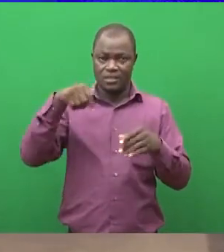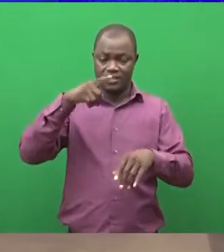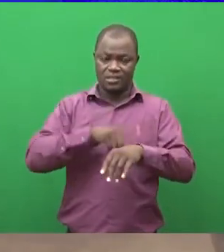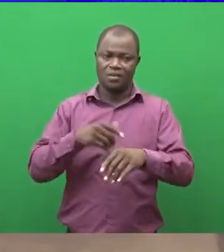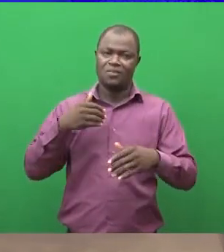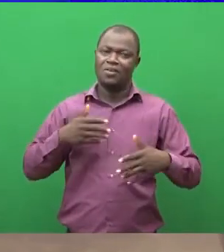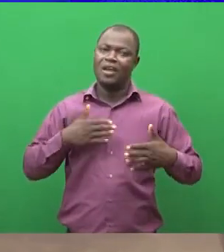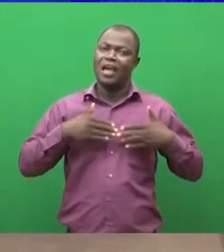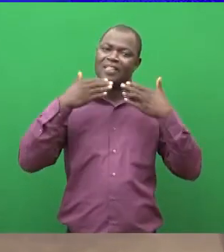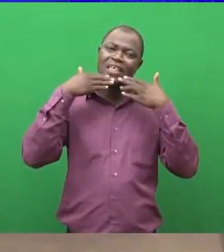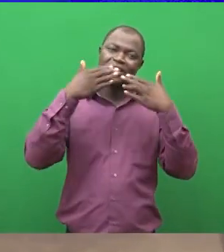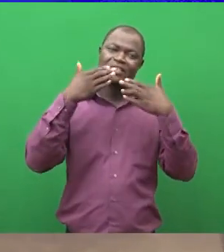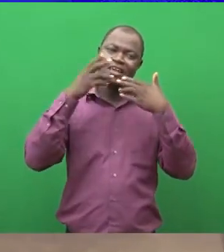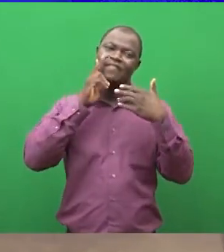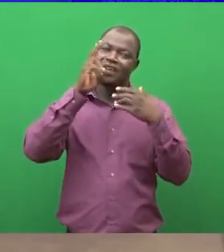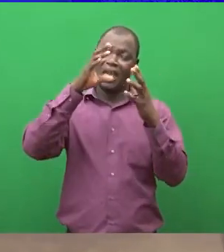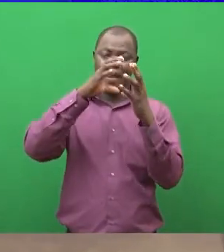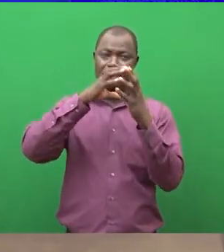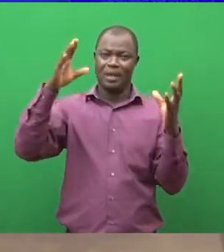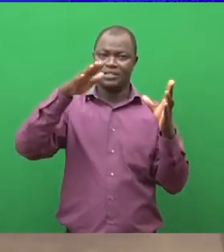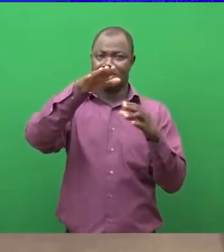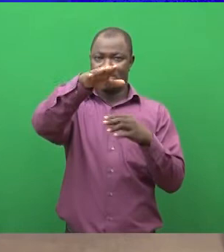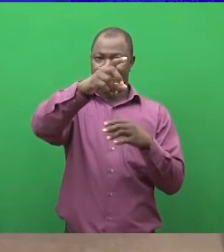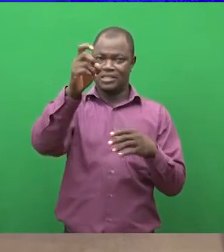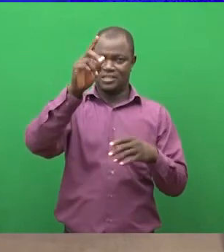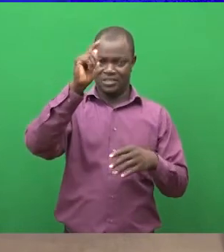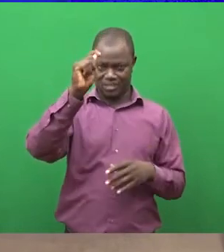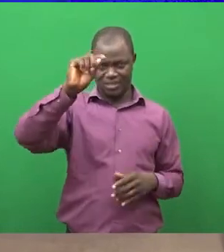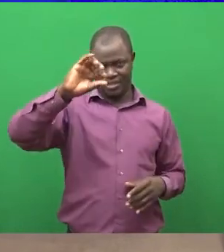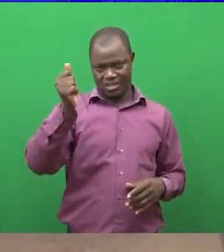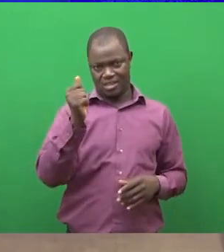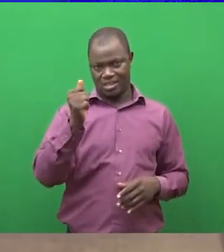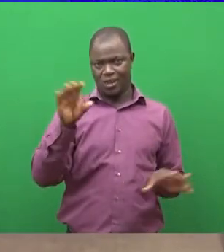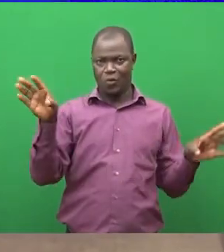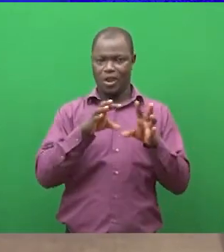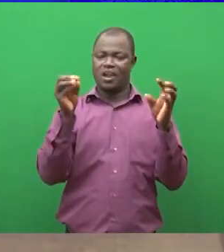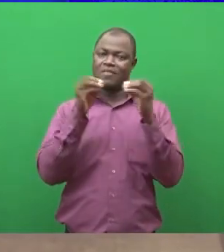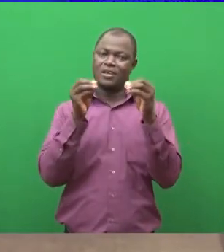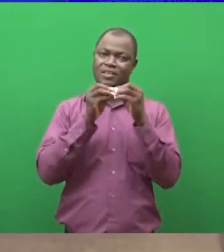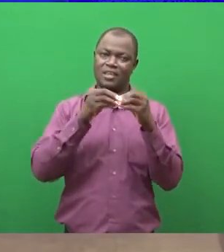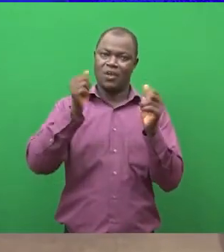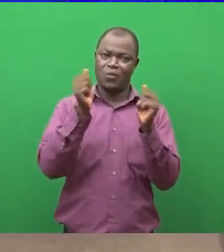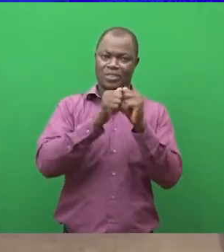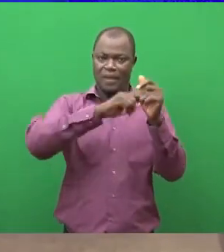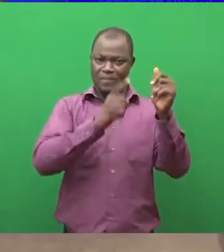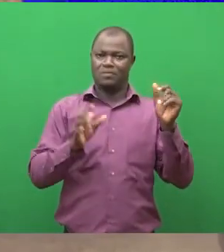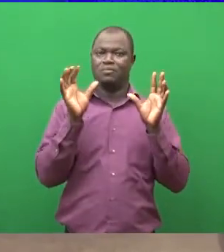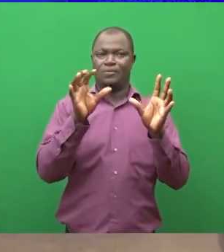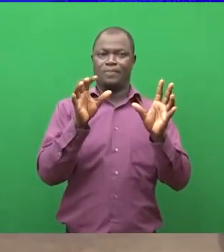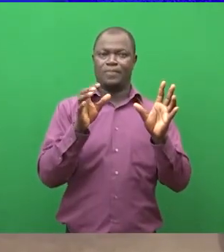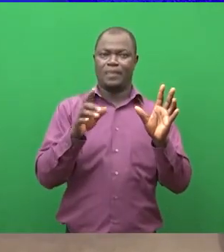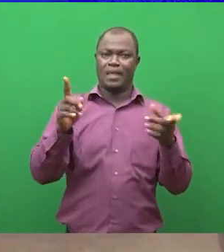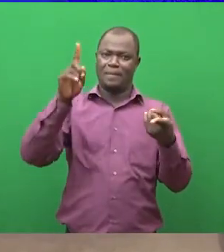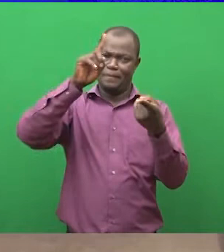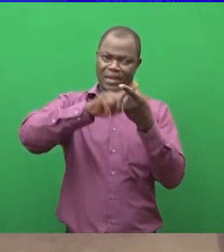uno wokutenda zvakaperera. Zimbabwe Tourism Authority yedu yakabatana neministry yedu. Yakabatana